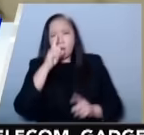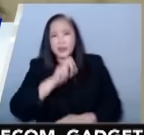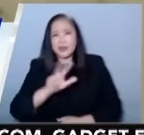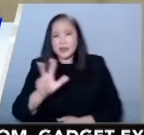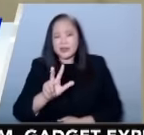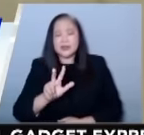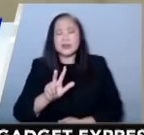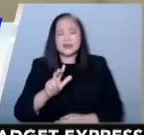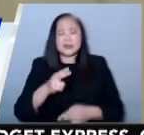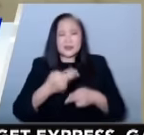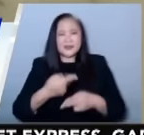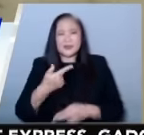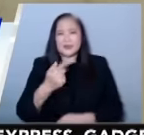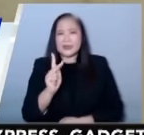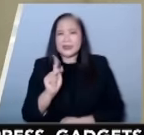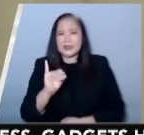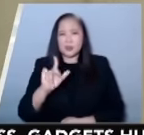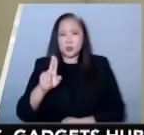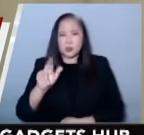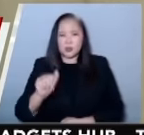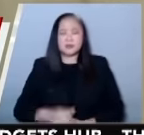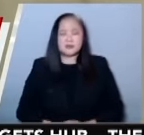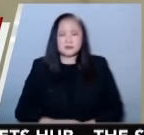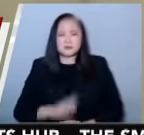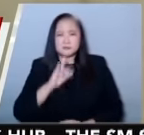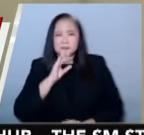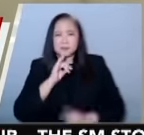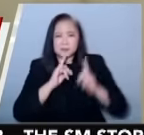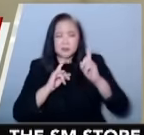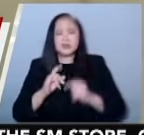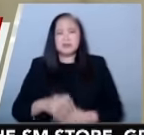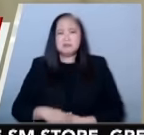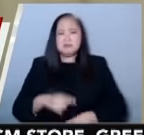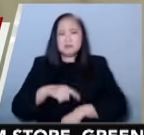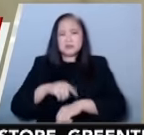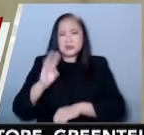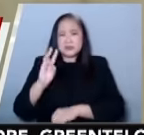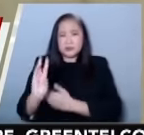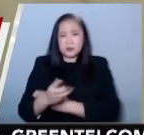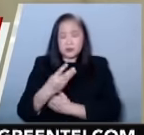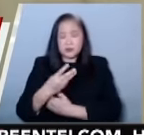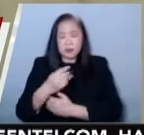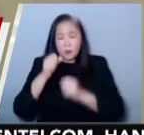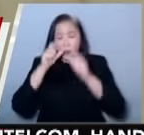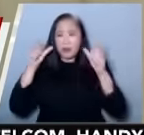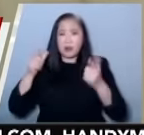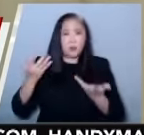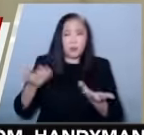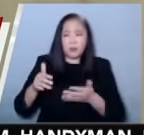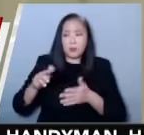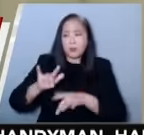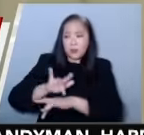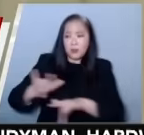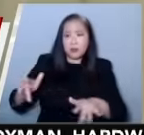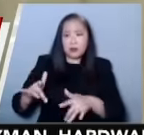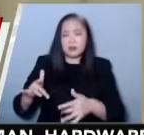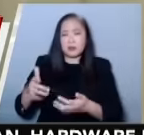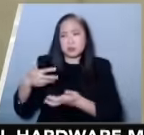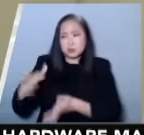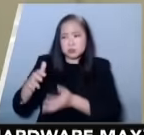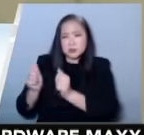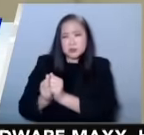Mga 6 po ng umaga, nagising po ako, wala po si Kilua sa tabi ko. Kasi po, tabi po